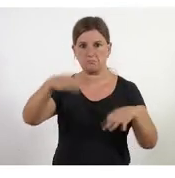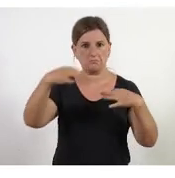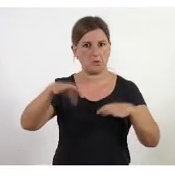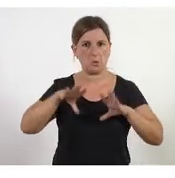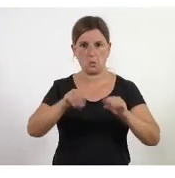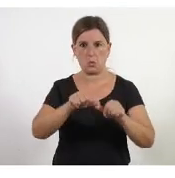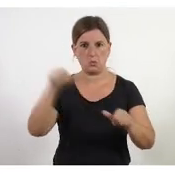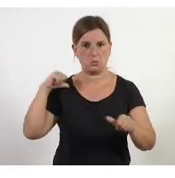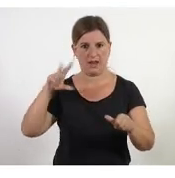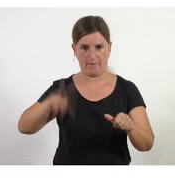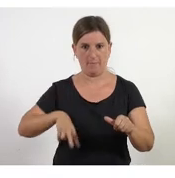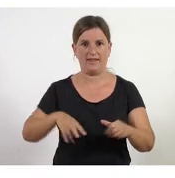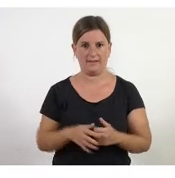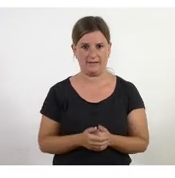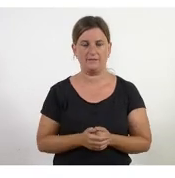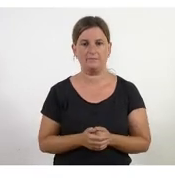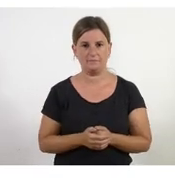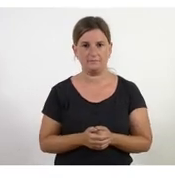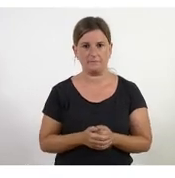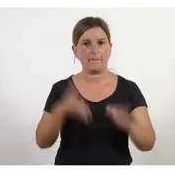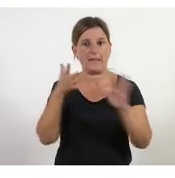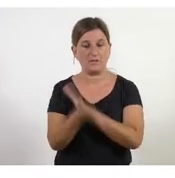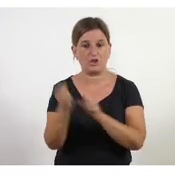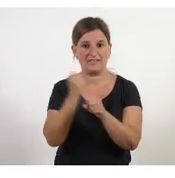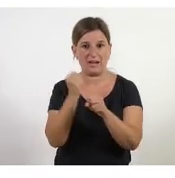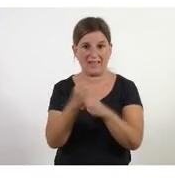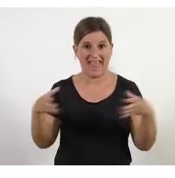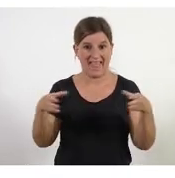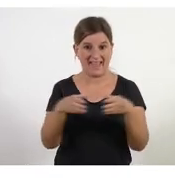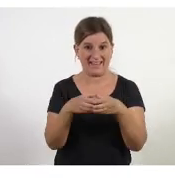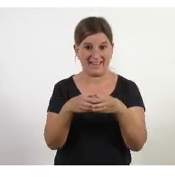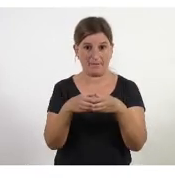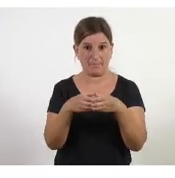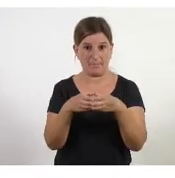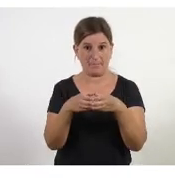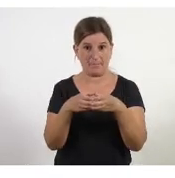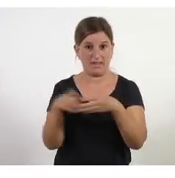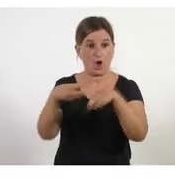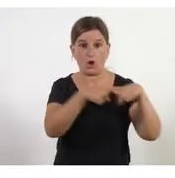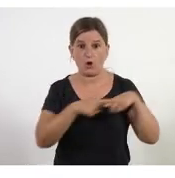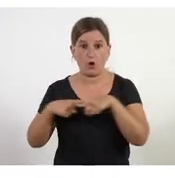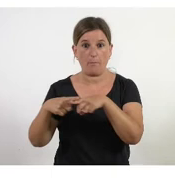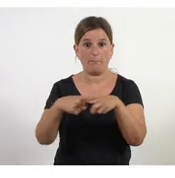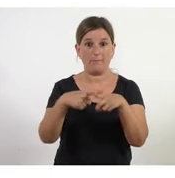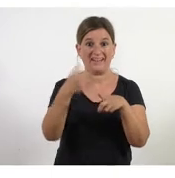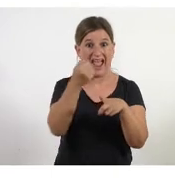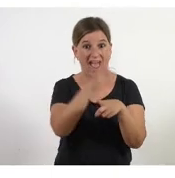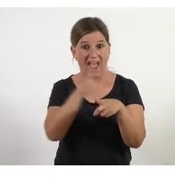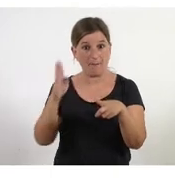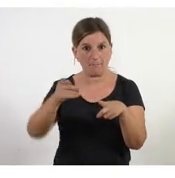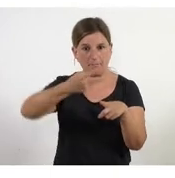servir abans. I treballar en equip amb una aplicació, moltes vegades és molt